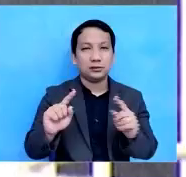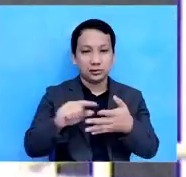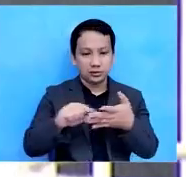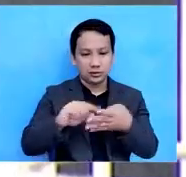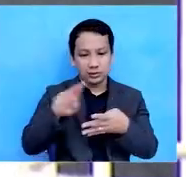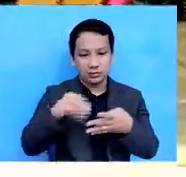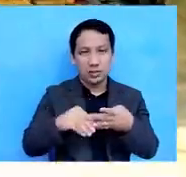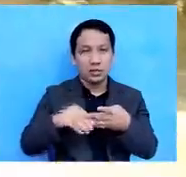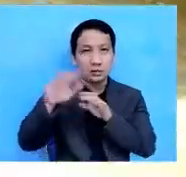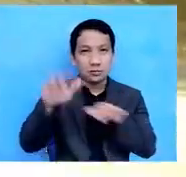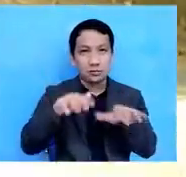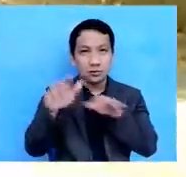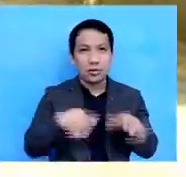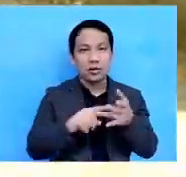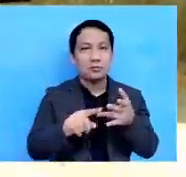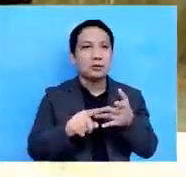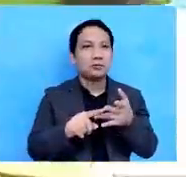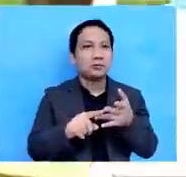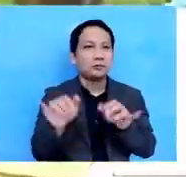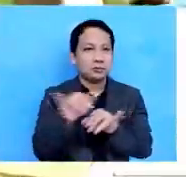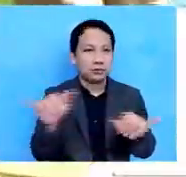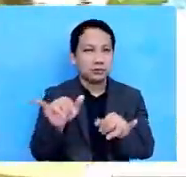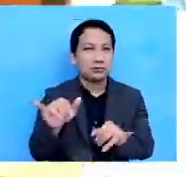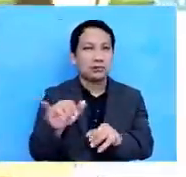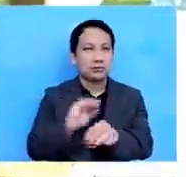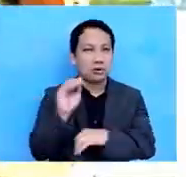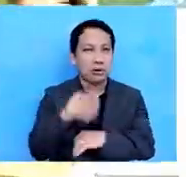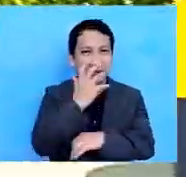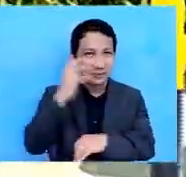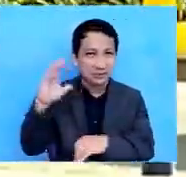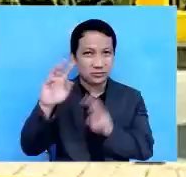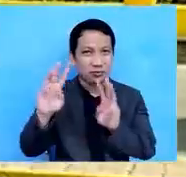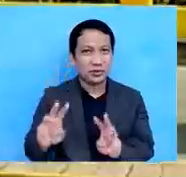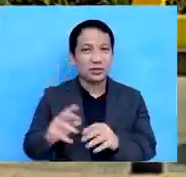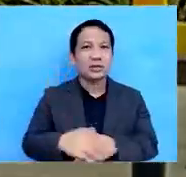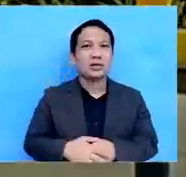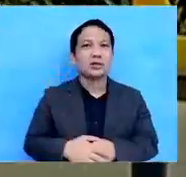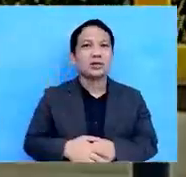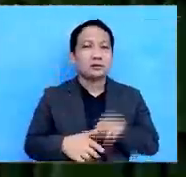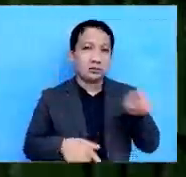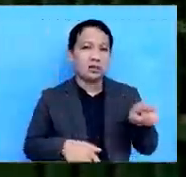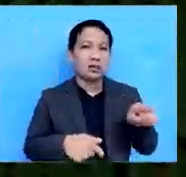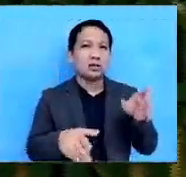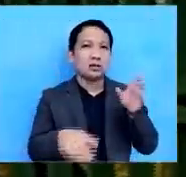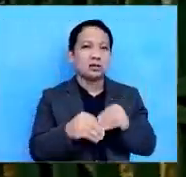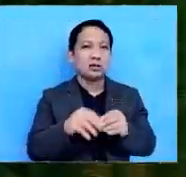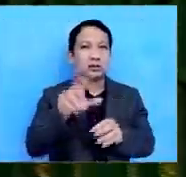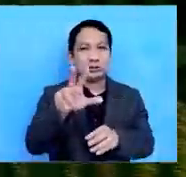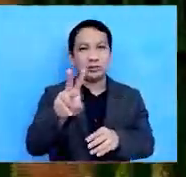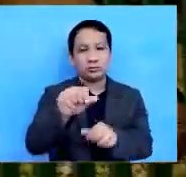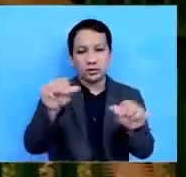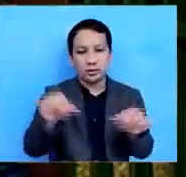o pagsapit ng Hunyo. Pero, sasabayan pa rin daw ito ng mainit na panahon. Sa forecast ng PAGASA, 32